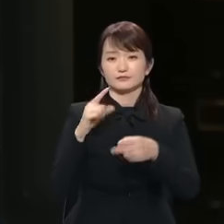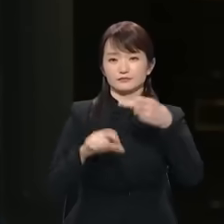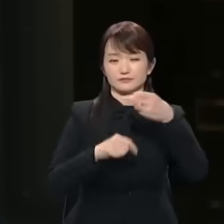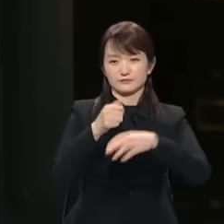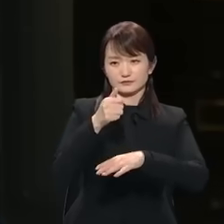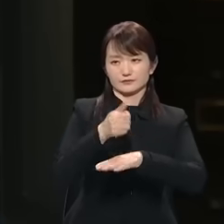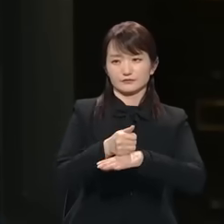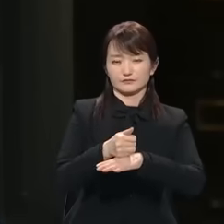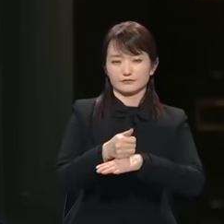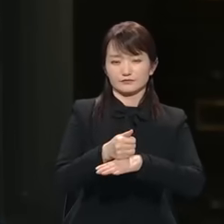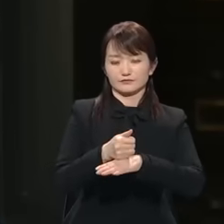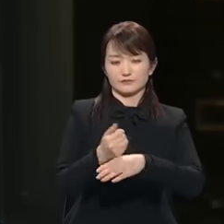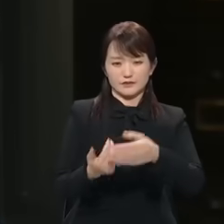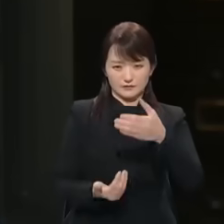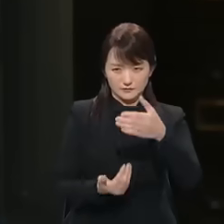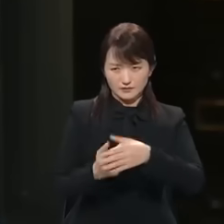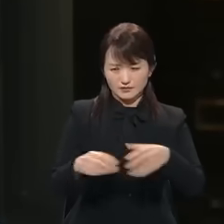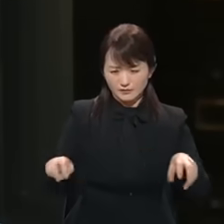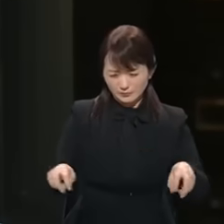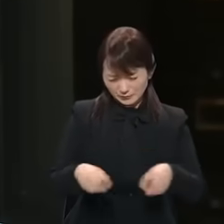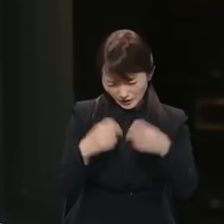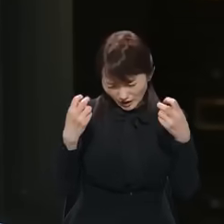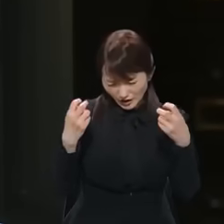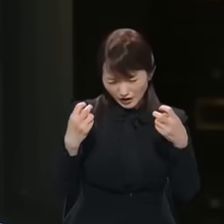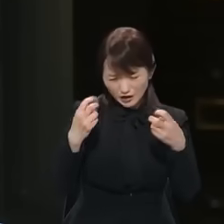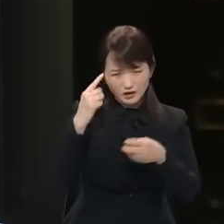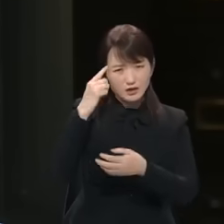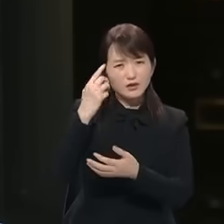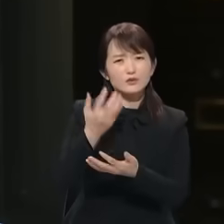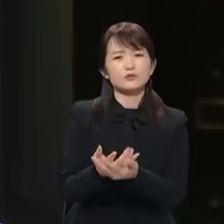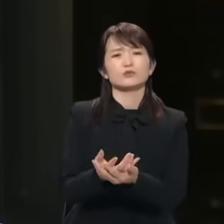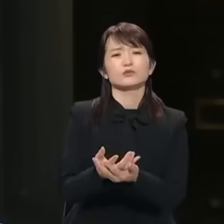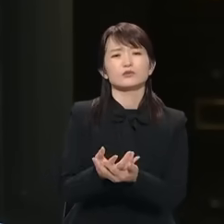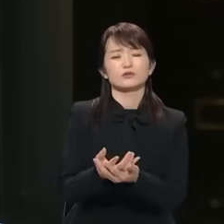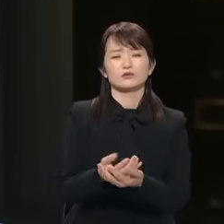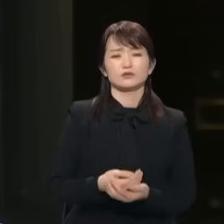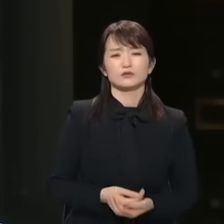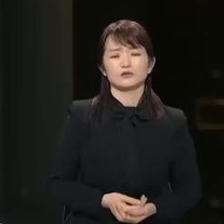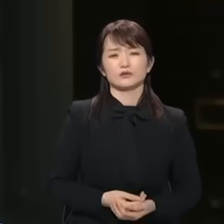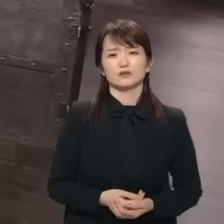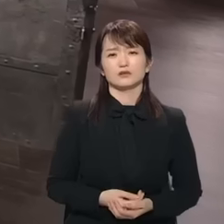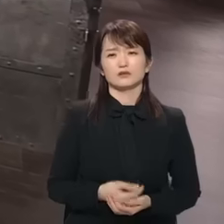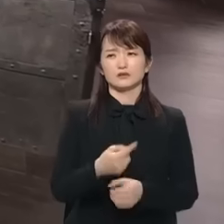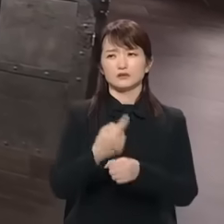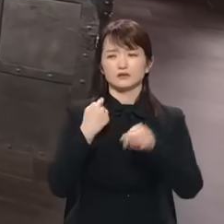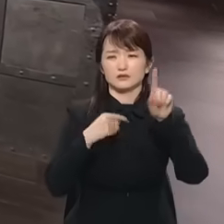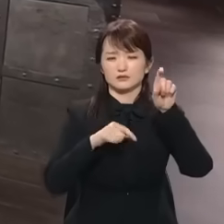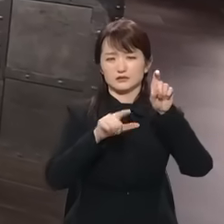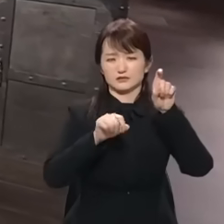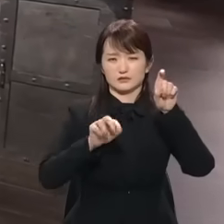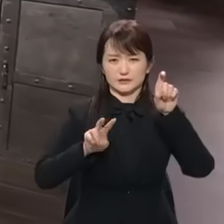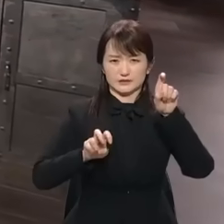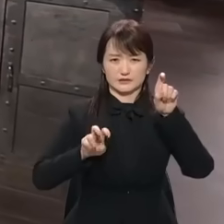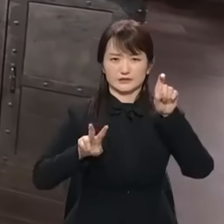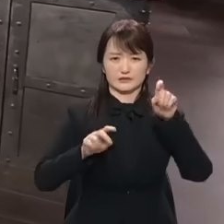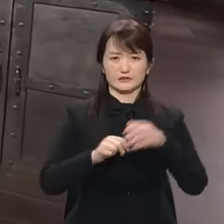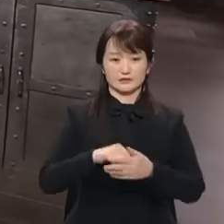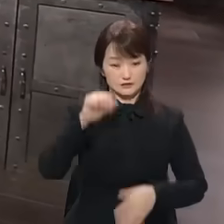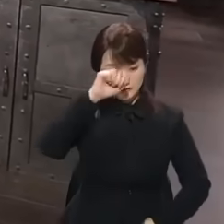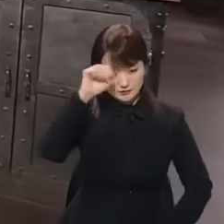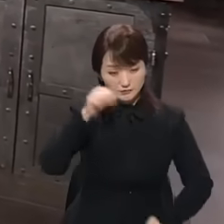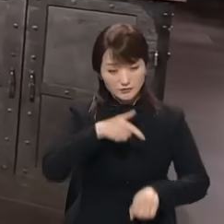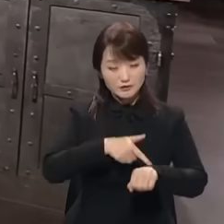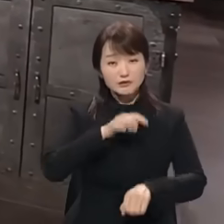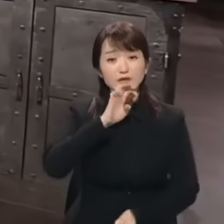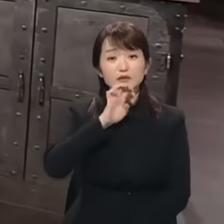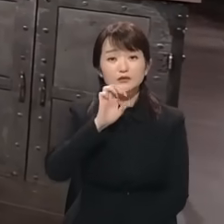벌어졌던 교통 사고였는데 아 너무 진짜 충격적인 참변이네 이게 지난해 11월 22일입니다 새벽 6시